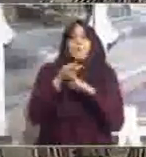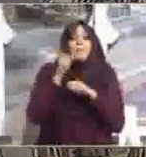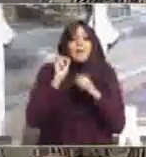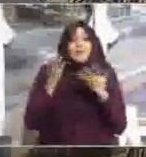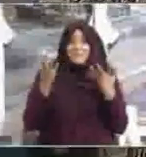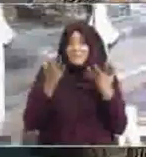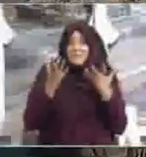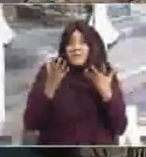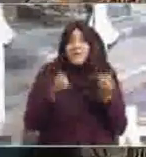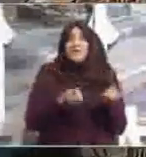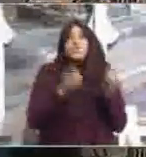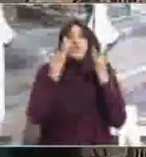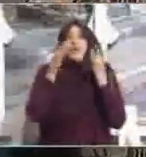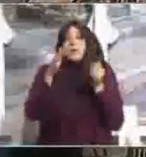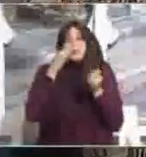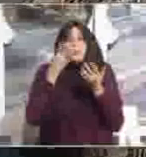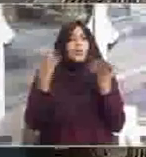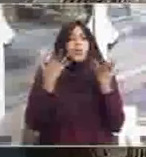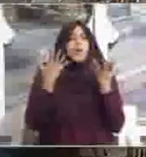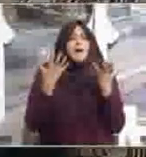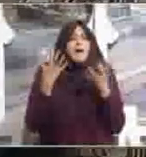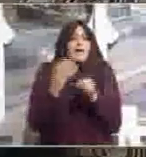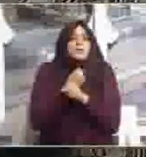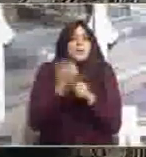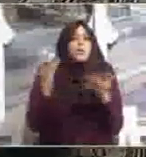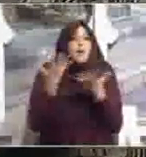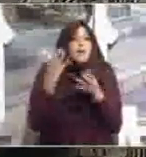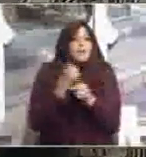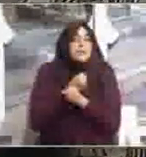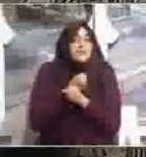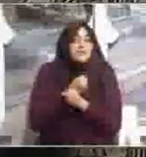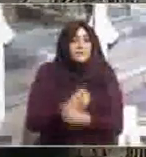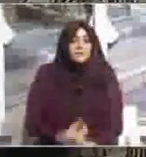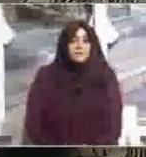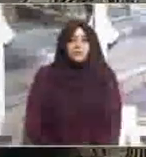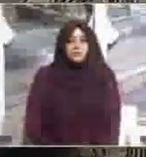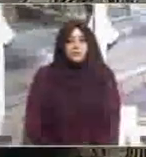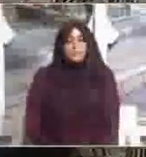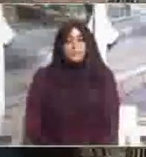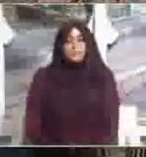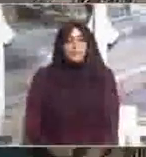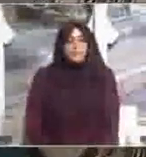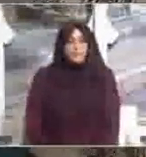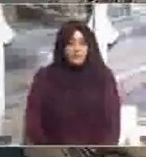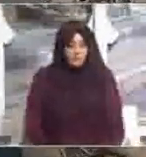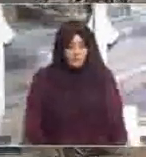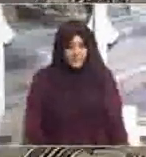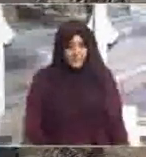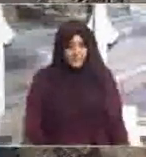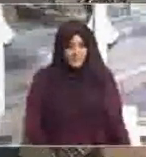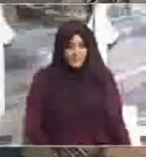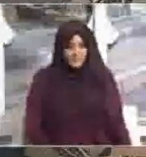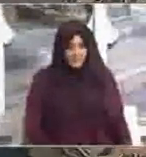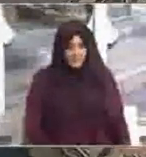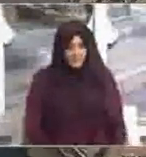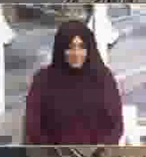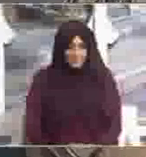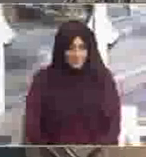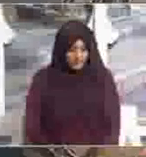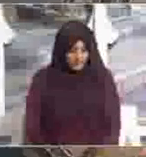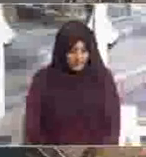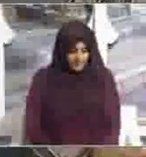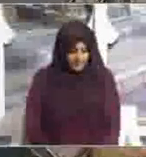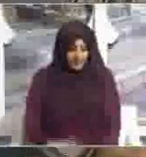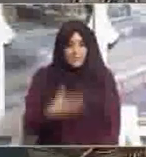الجنه ما تشميهاش، واش مفيده عندك ما صح. الدنيا دي واش ما عندك فايده بها. كان ولد. ايه صحيح. شكرا جزيلا دكتور